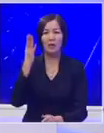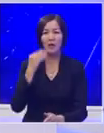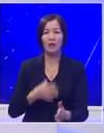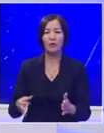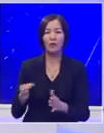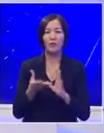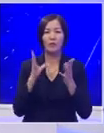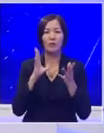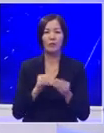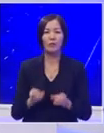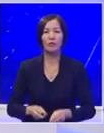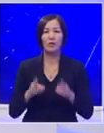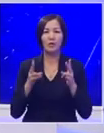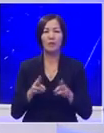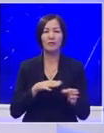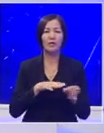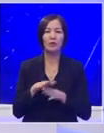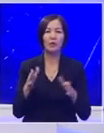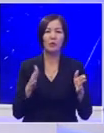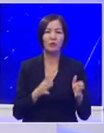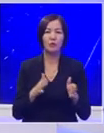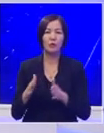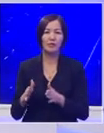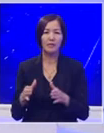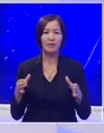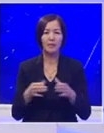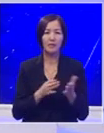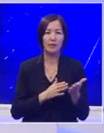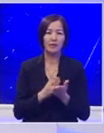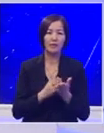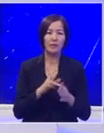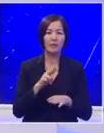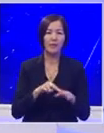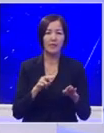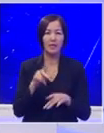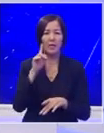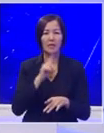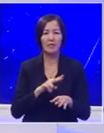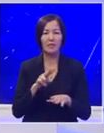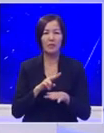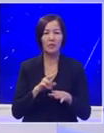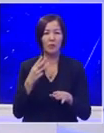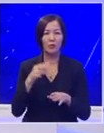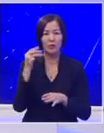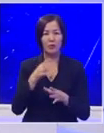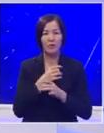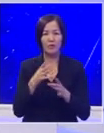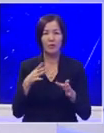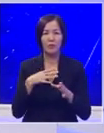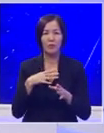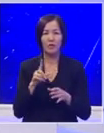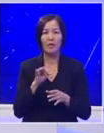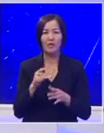Жаңалықтарды жалғастырамыз. Алматы облысы бойынша қылмыстық атқару жүйесі департаментінің қызметкерлері Қазақстандық полицияның 30 жылдығын атап